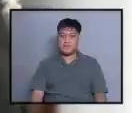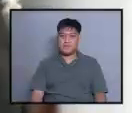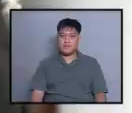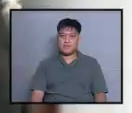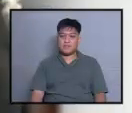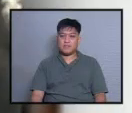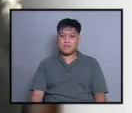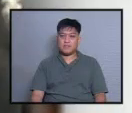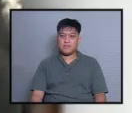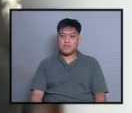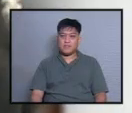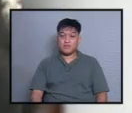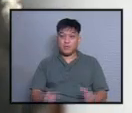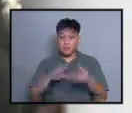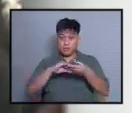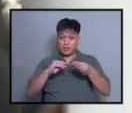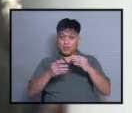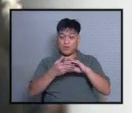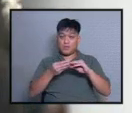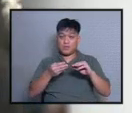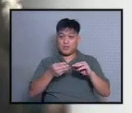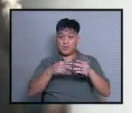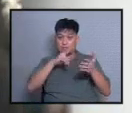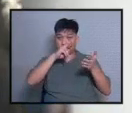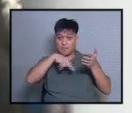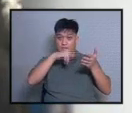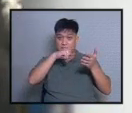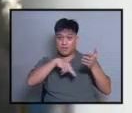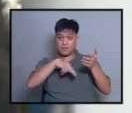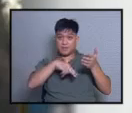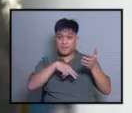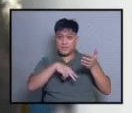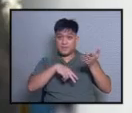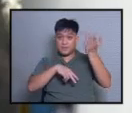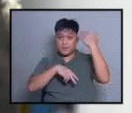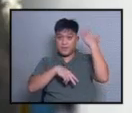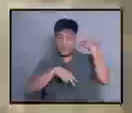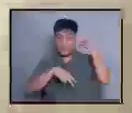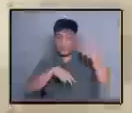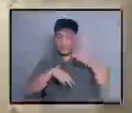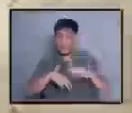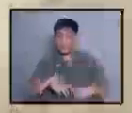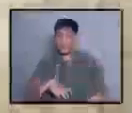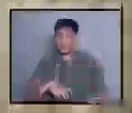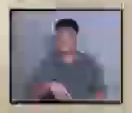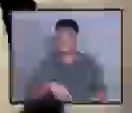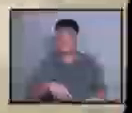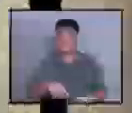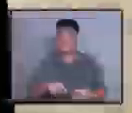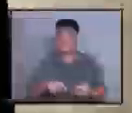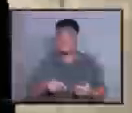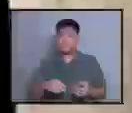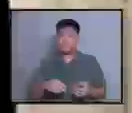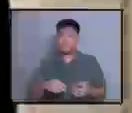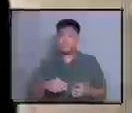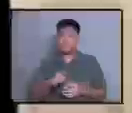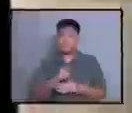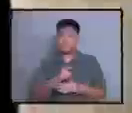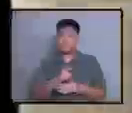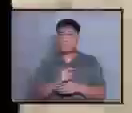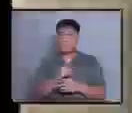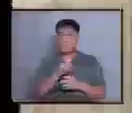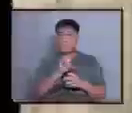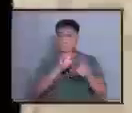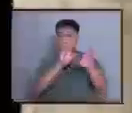Matindi ang backstory nito na mababasa noong isang taon sa Philippine Star. Si Don Simeon Bernardo ng Malabon ay isa sa mga inaresto